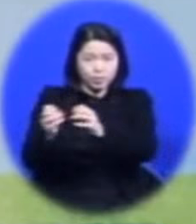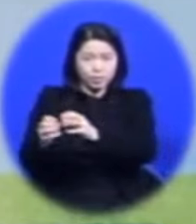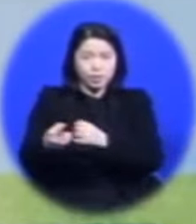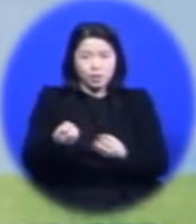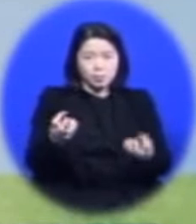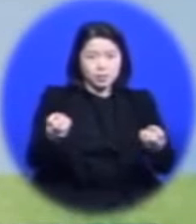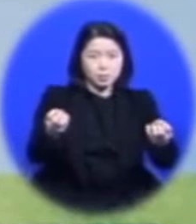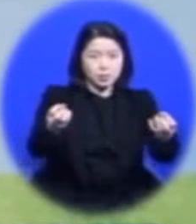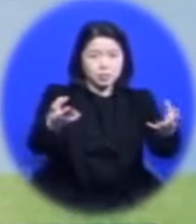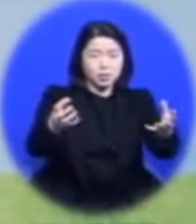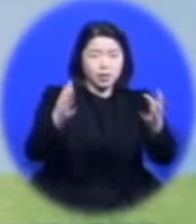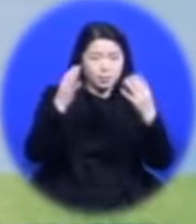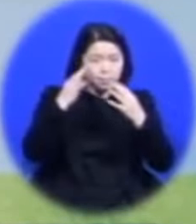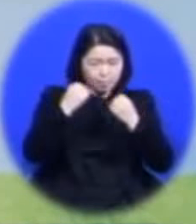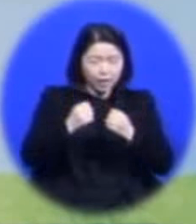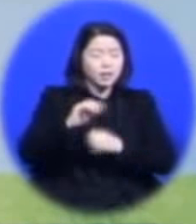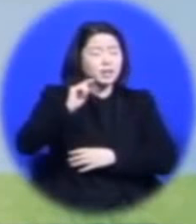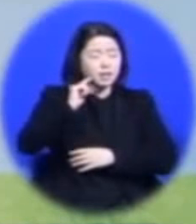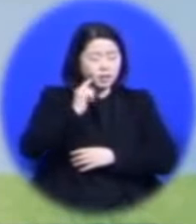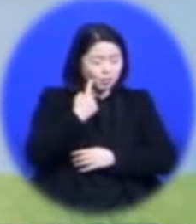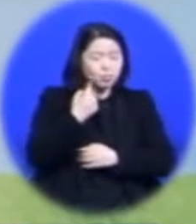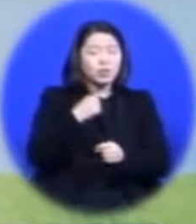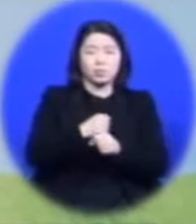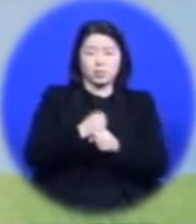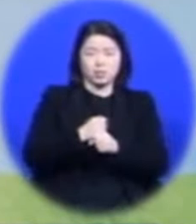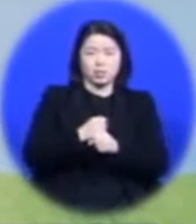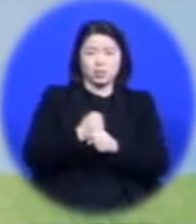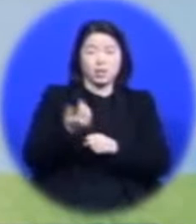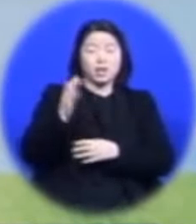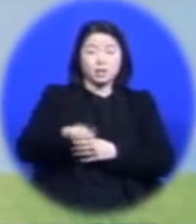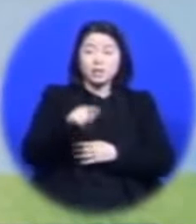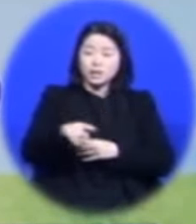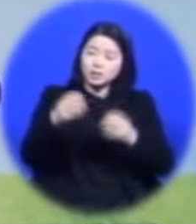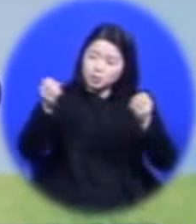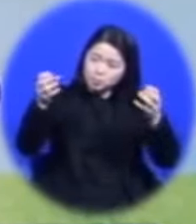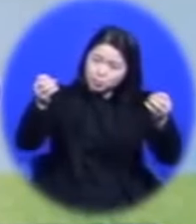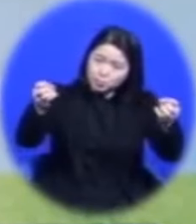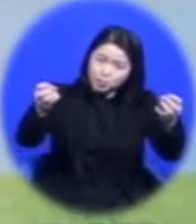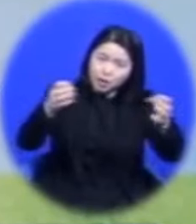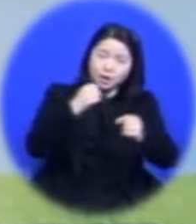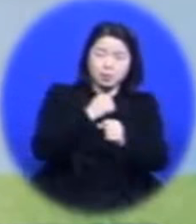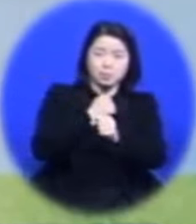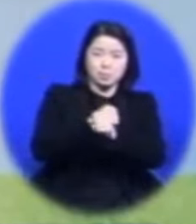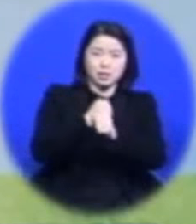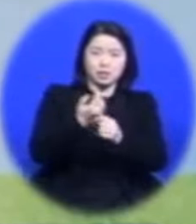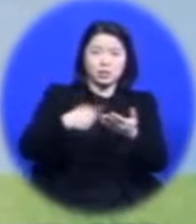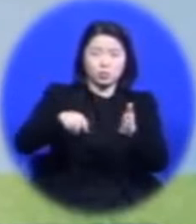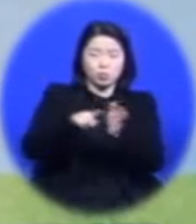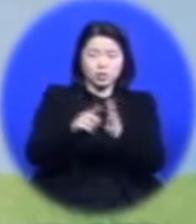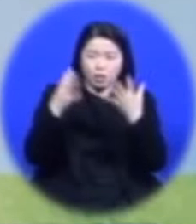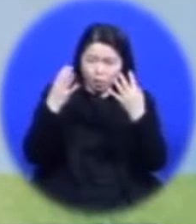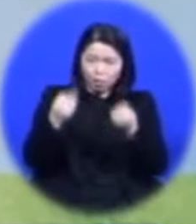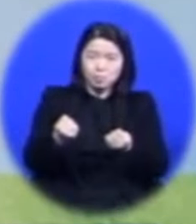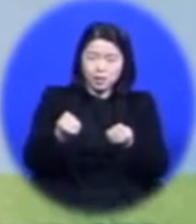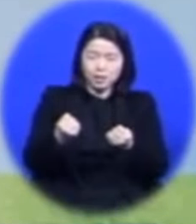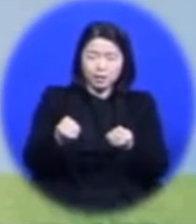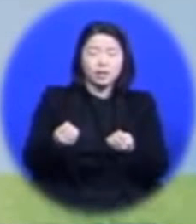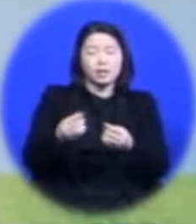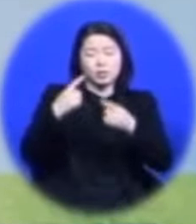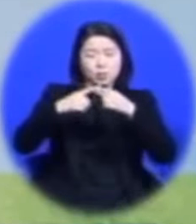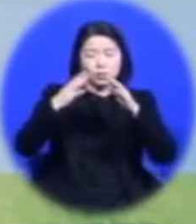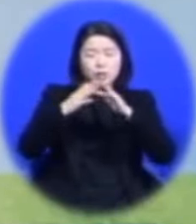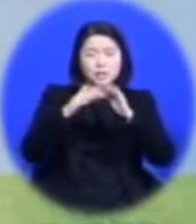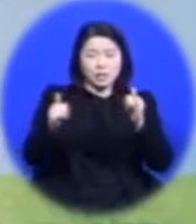아름답게 만들어졌는지 모릅 그런데 그 불빛 하나하나를 만들기 위해서 얼마나 많은 교우들이